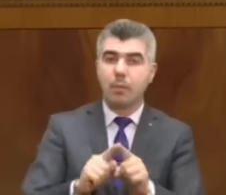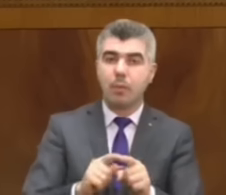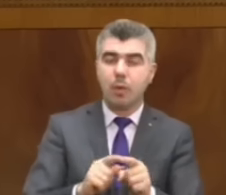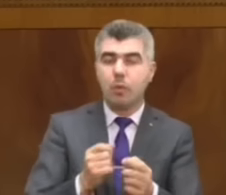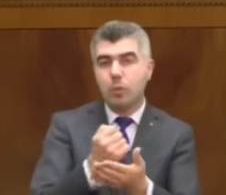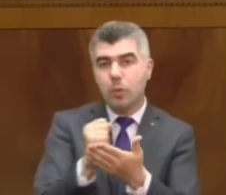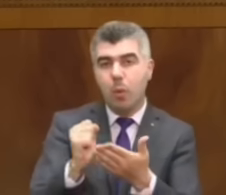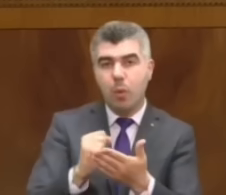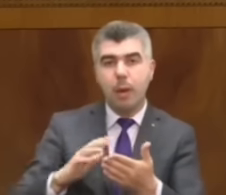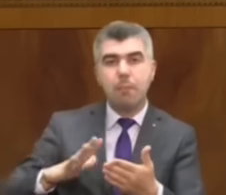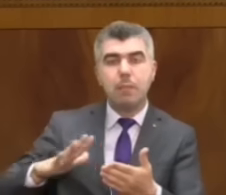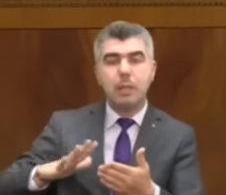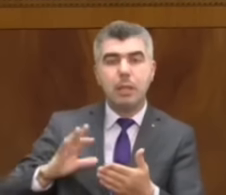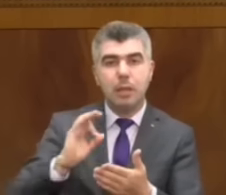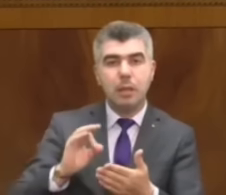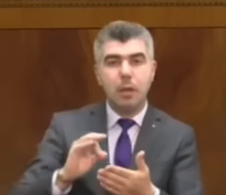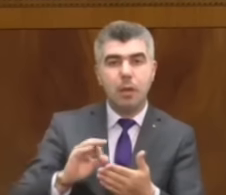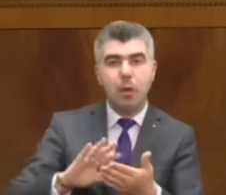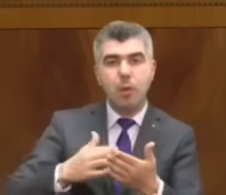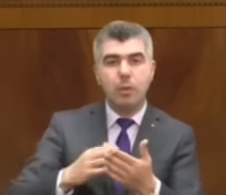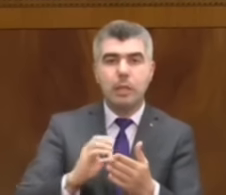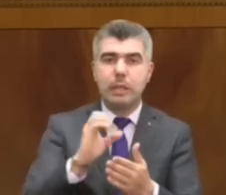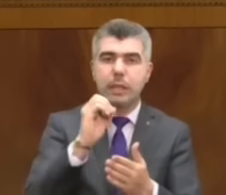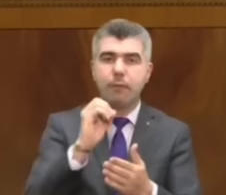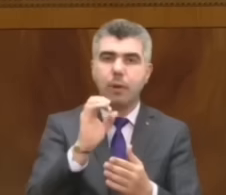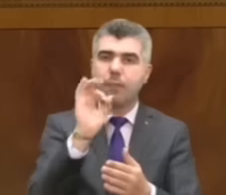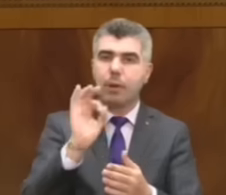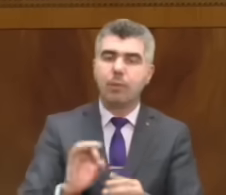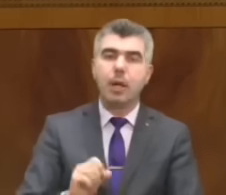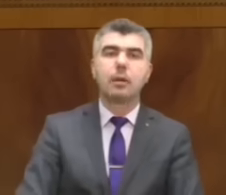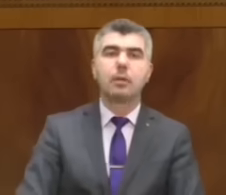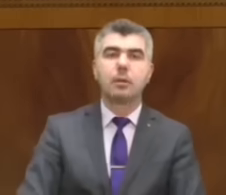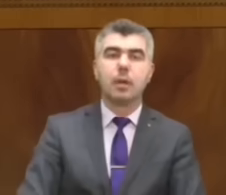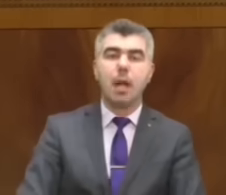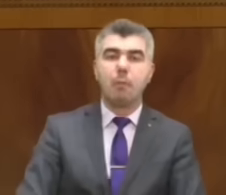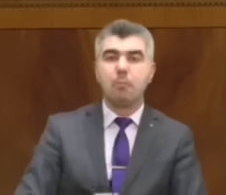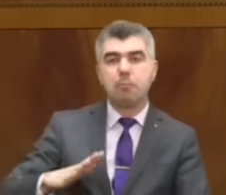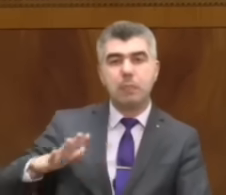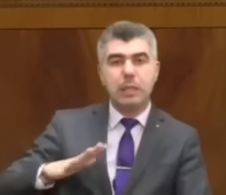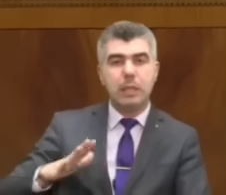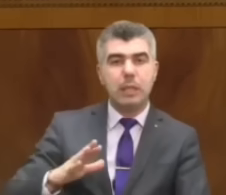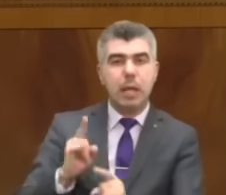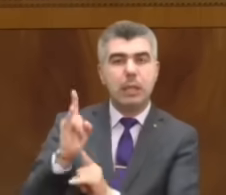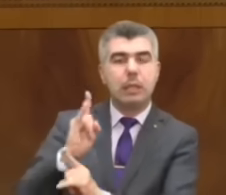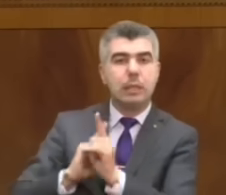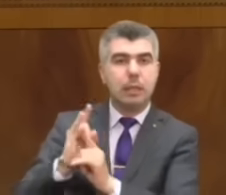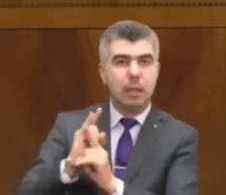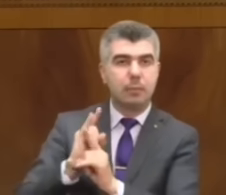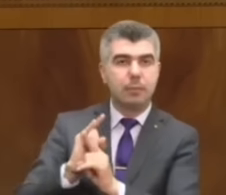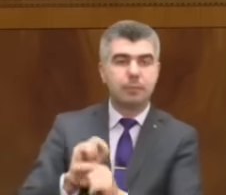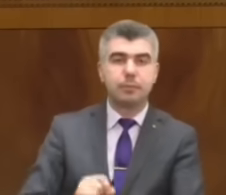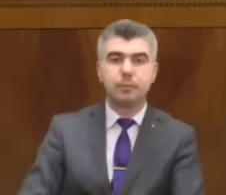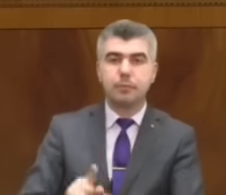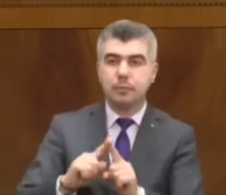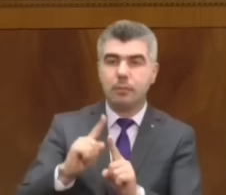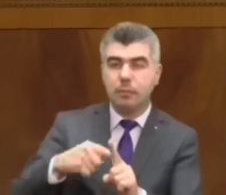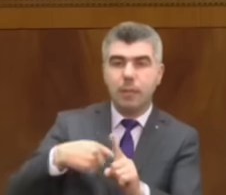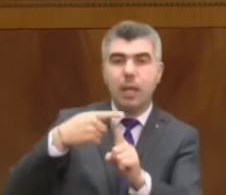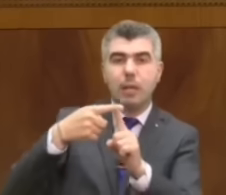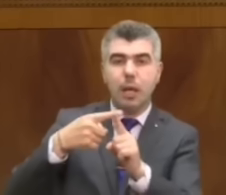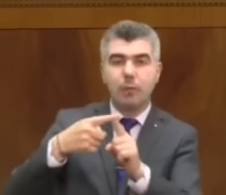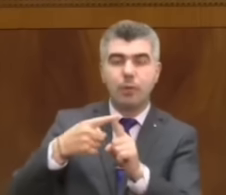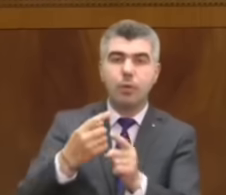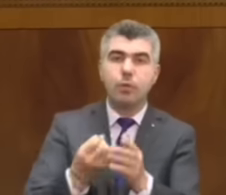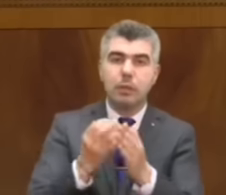مدن بدون صفيح في العهد ديالكم صفر. المدن العتيقة كاين فقط، ما كاينش إضافة مدن عتيقة جديدة في